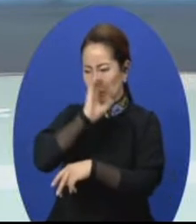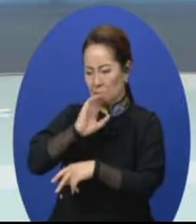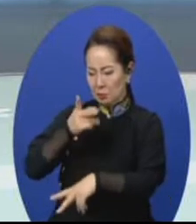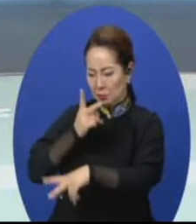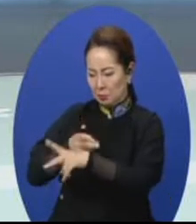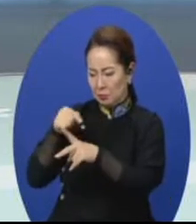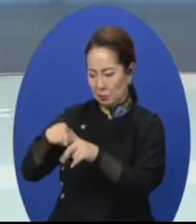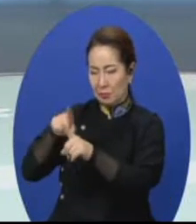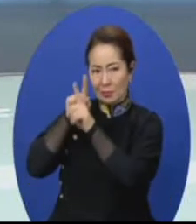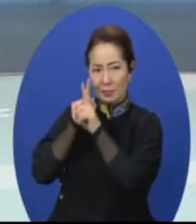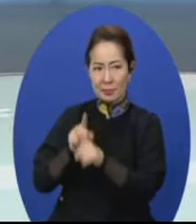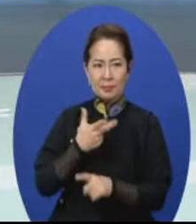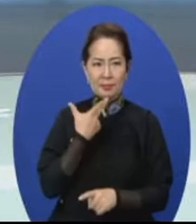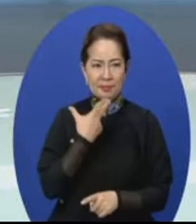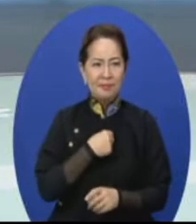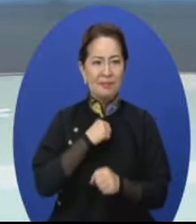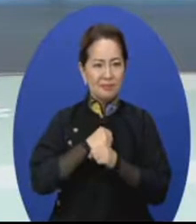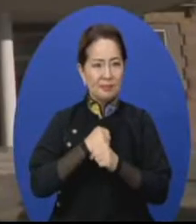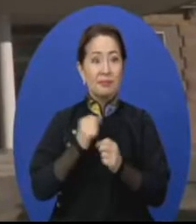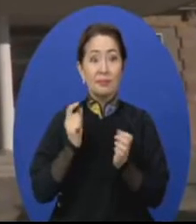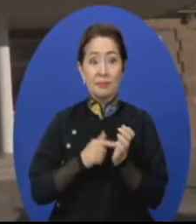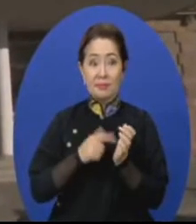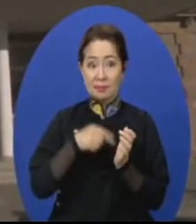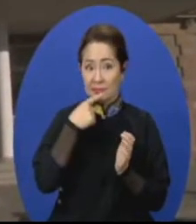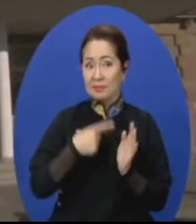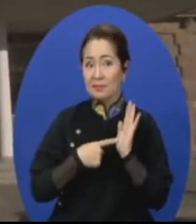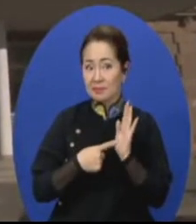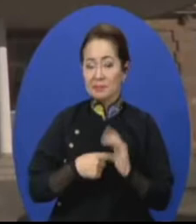ажиллах тухайд байр суурьан илэрхийлсэн байна.